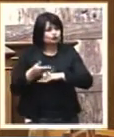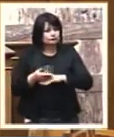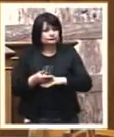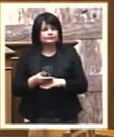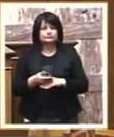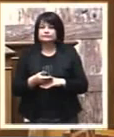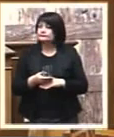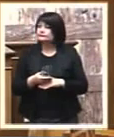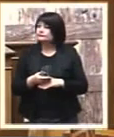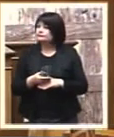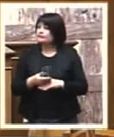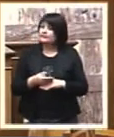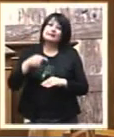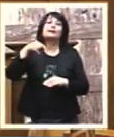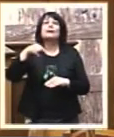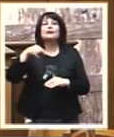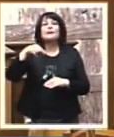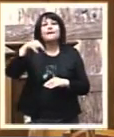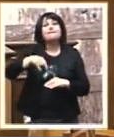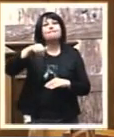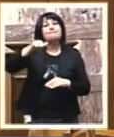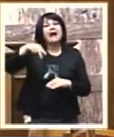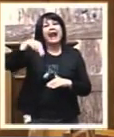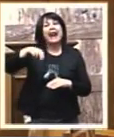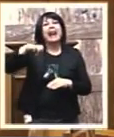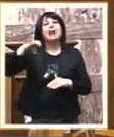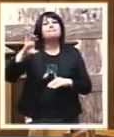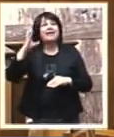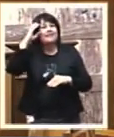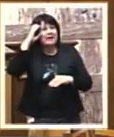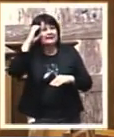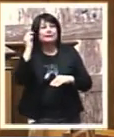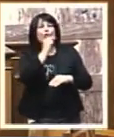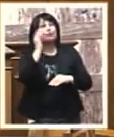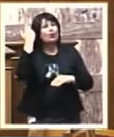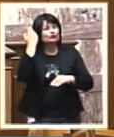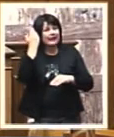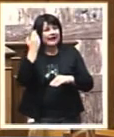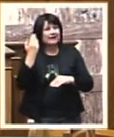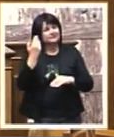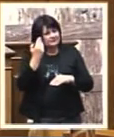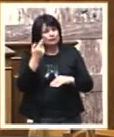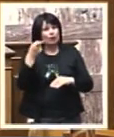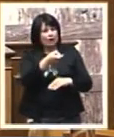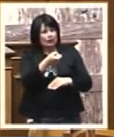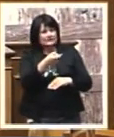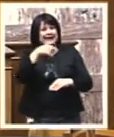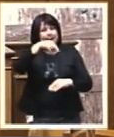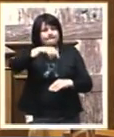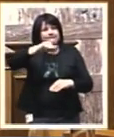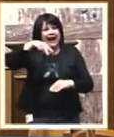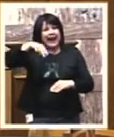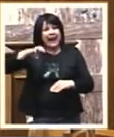είναι ο Γιώακιμ Πάλμε, είναι ο γιος του αείμνηστου Ούλοφ Πάλμε και σήμερα, μόλις